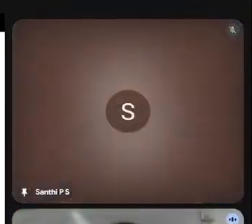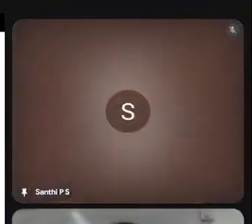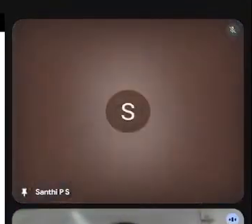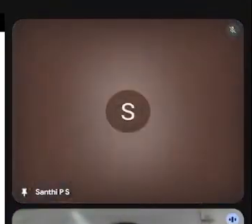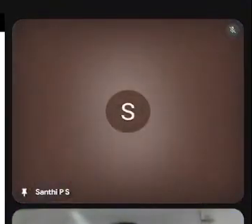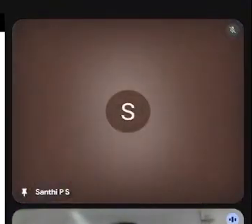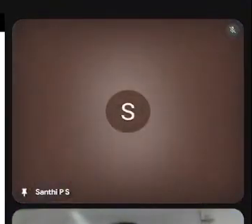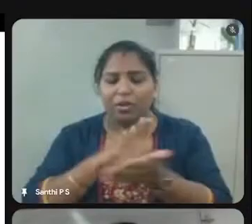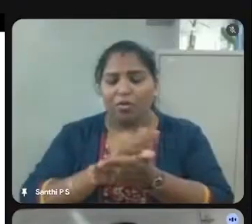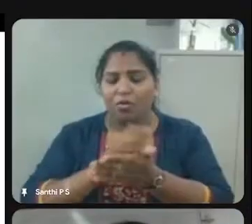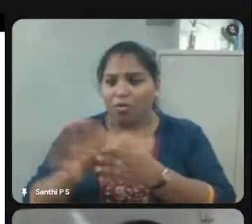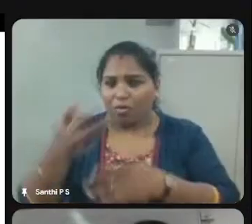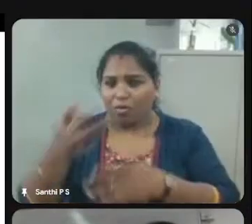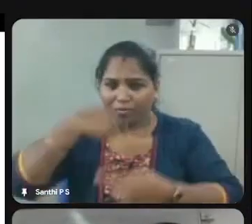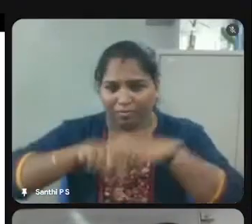മോനെ ഹോർമോൺ ട്രീറ്റ്മെന്റ്